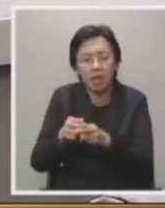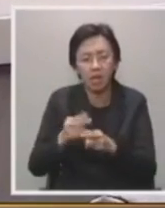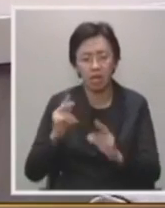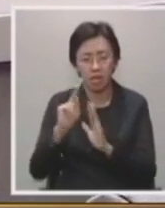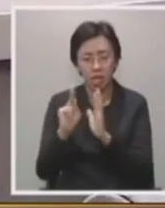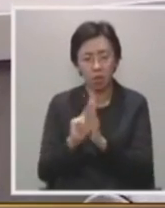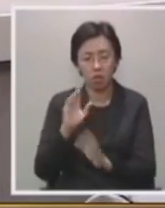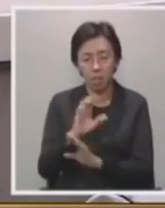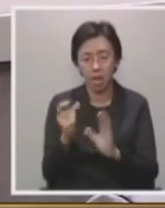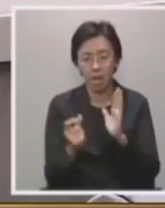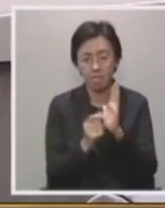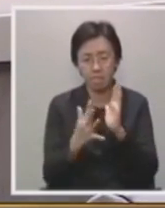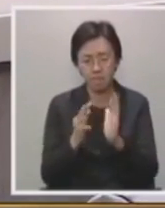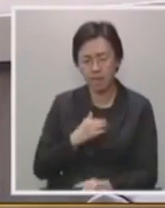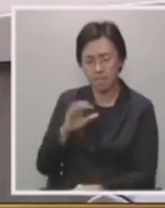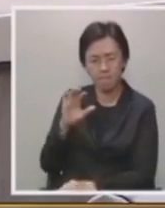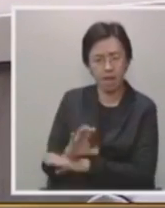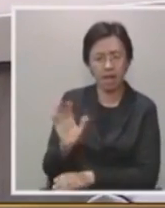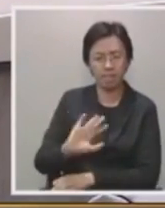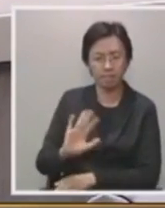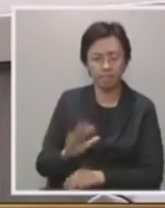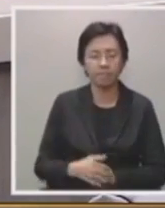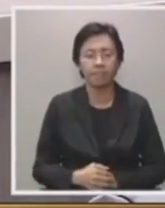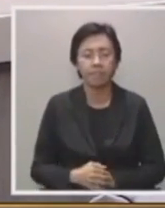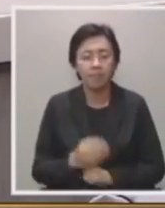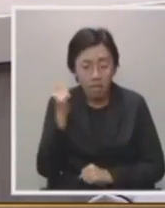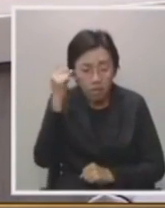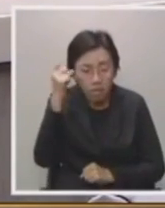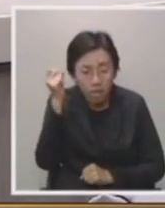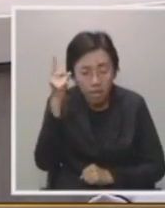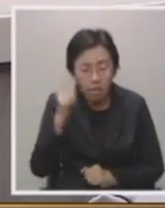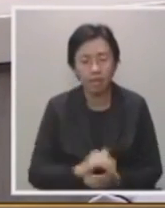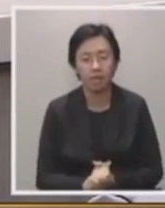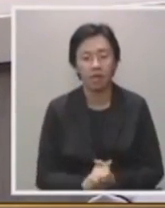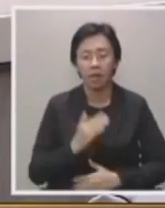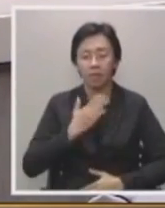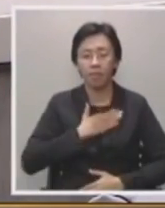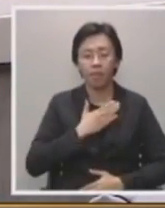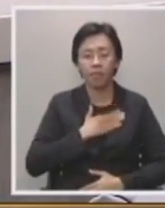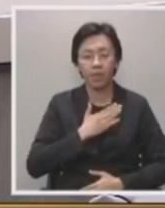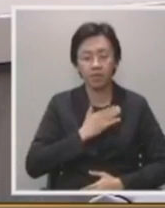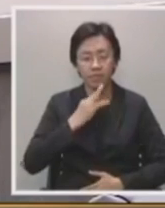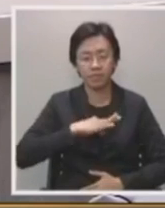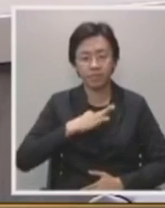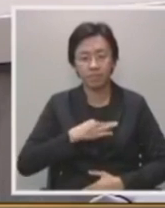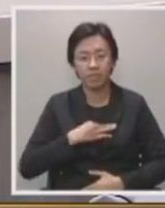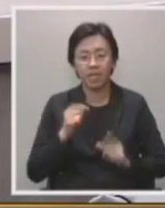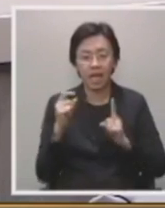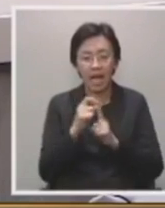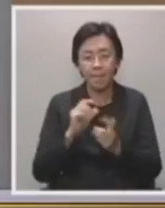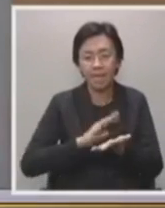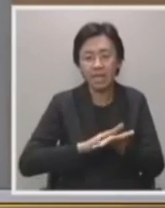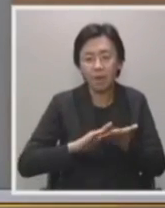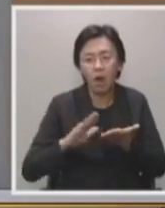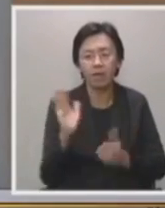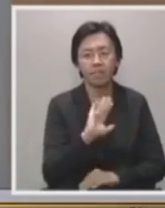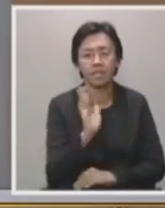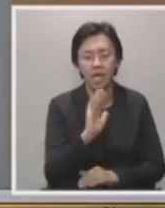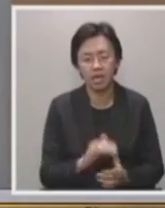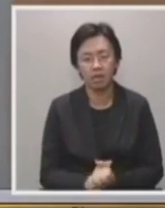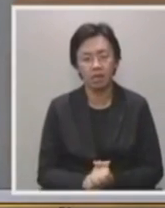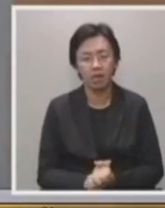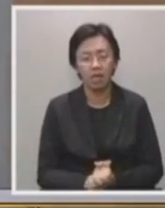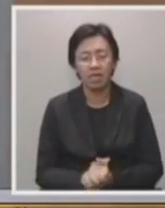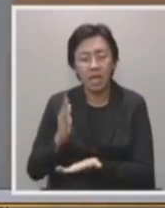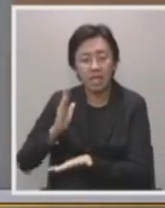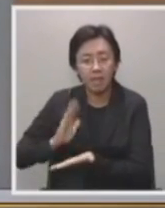ไปบังคับสมาชิกได้ทุกเรื่องขอได้เข้าใจนะครับไม่ใช่หมายความว่าผมเห็นว่าคำนี้สุภาพแต่เราไม่อาจจะตีความว่